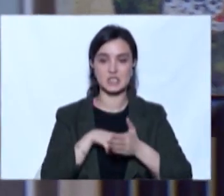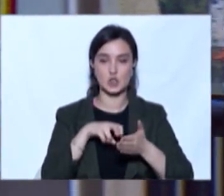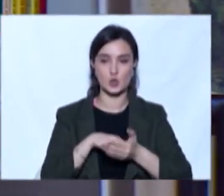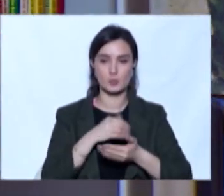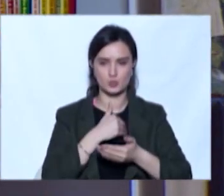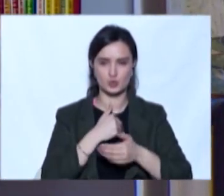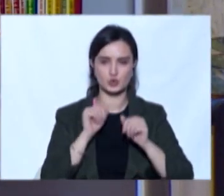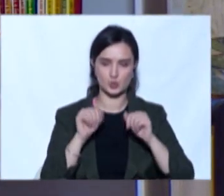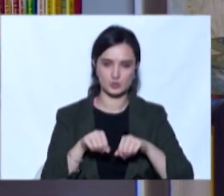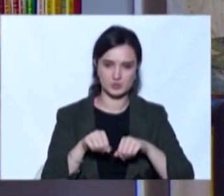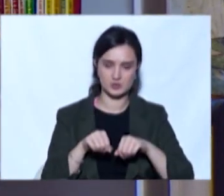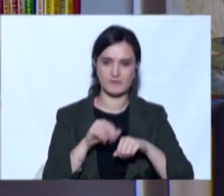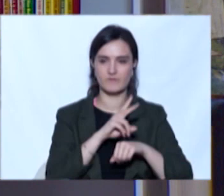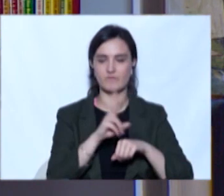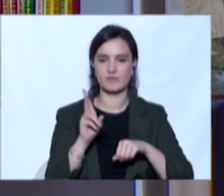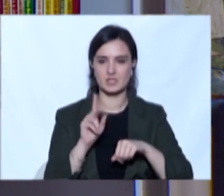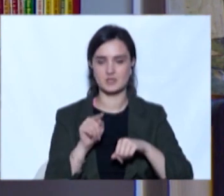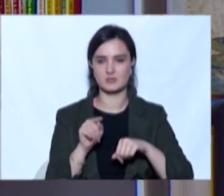და შეუძლია, ვისაც ვთქვათ